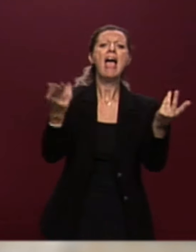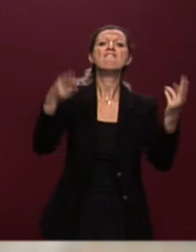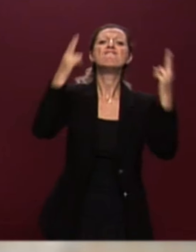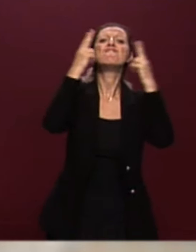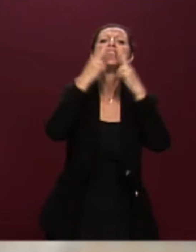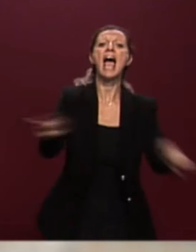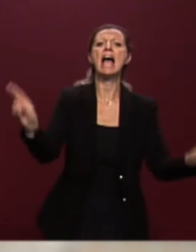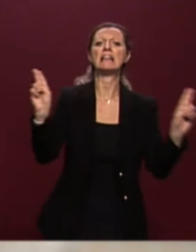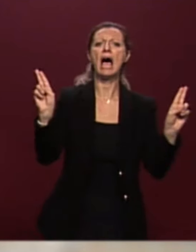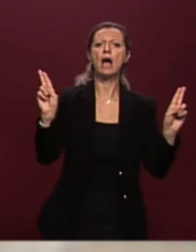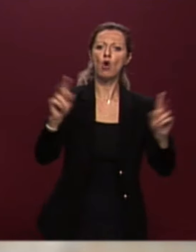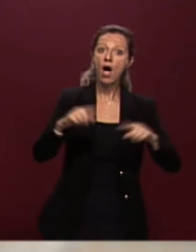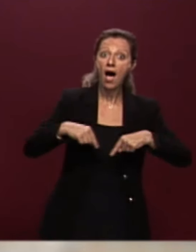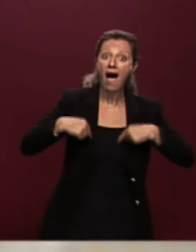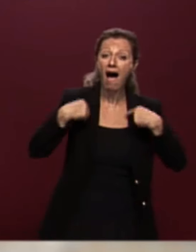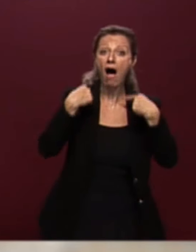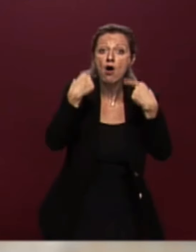costituisce ancora un